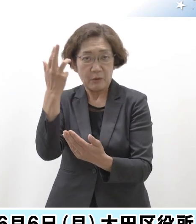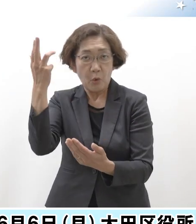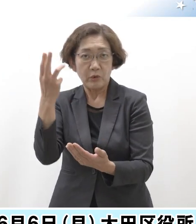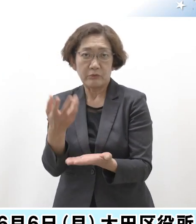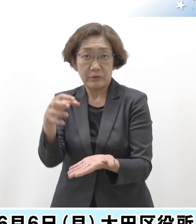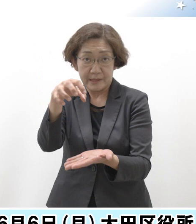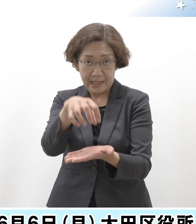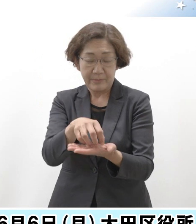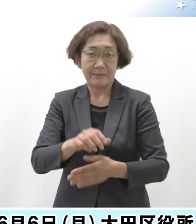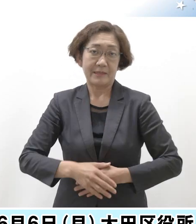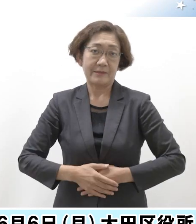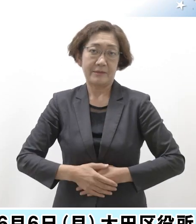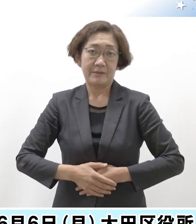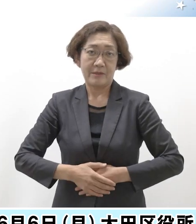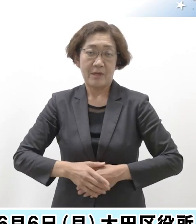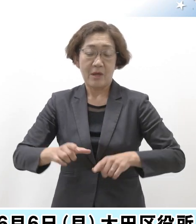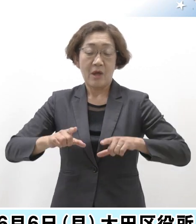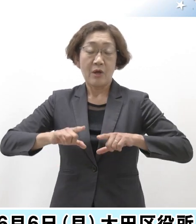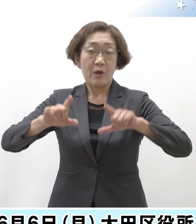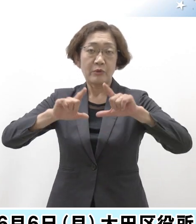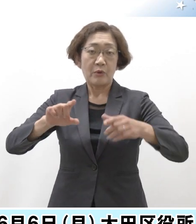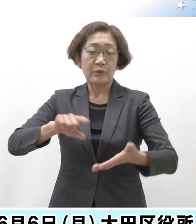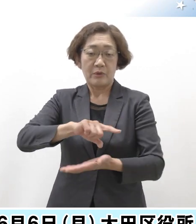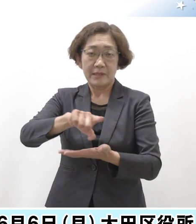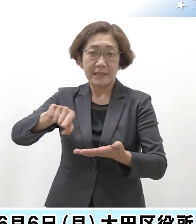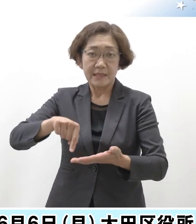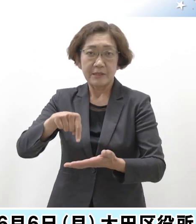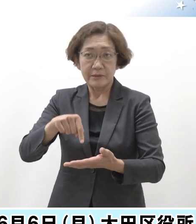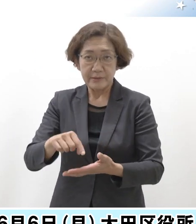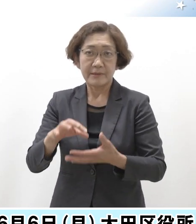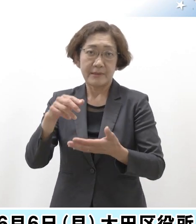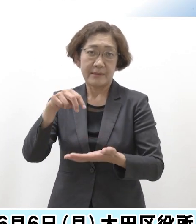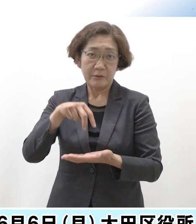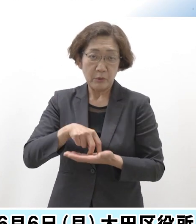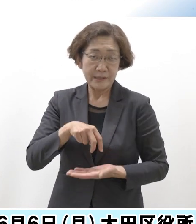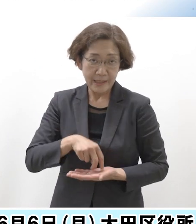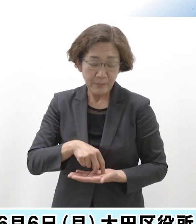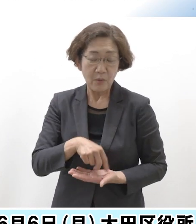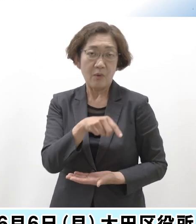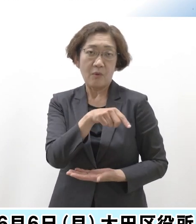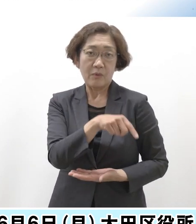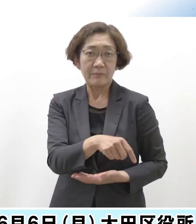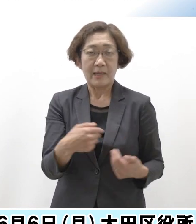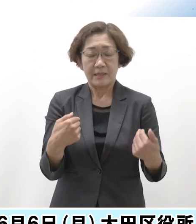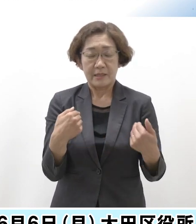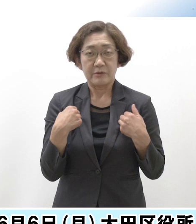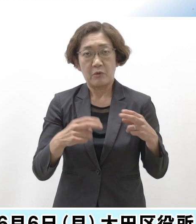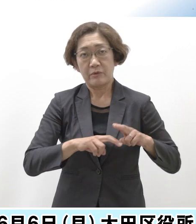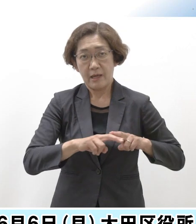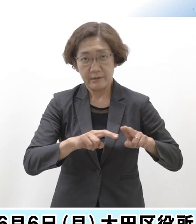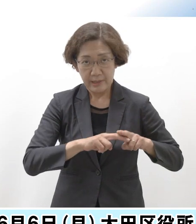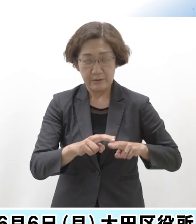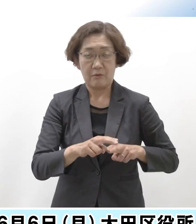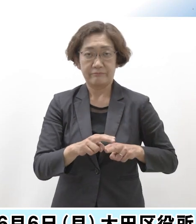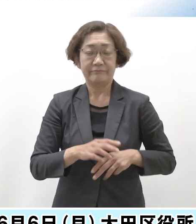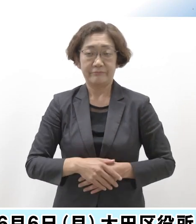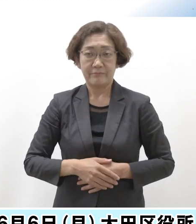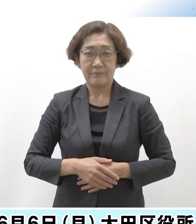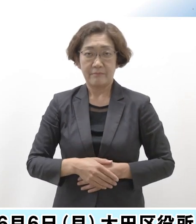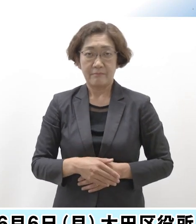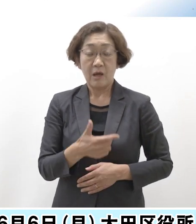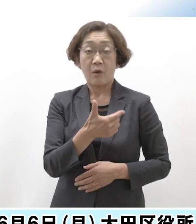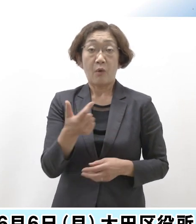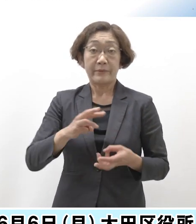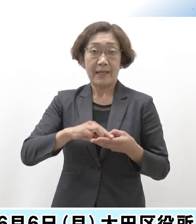にとっても必要な路線として評価されております。区ではこの答申内容に従いまして